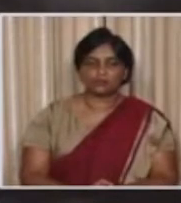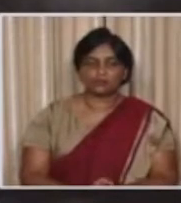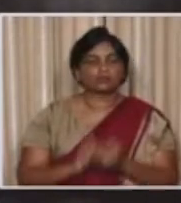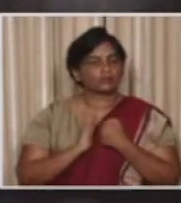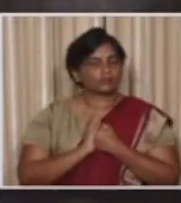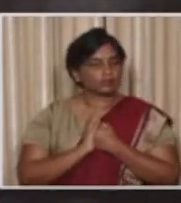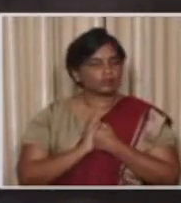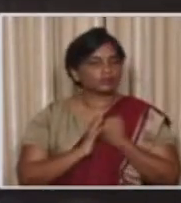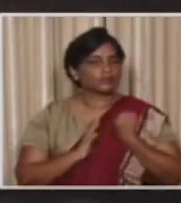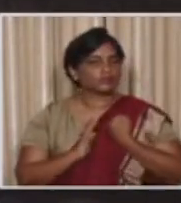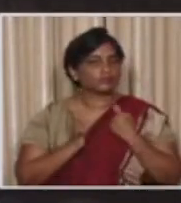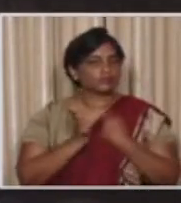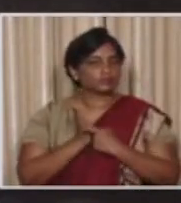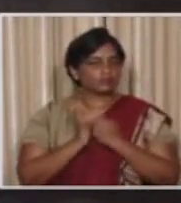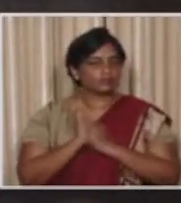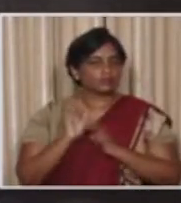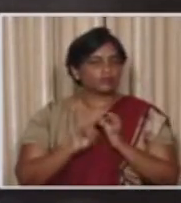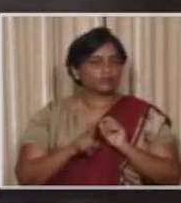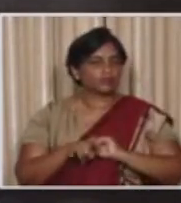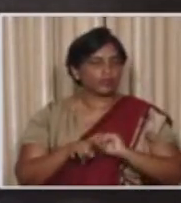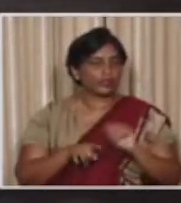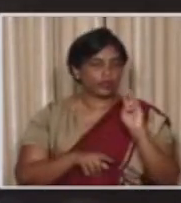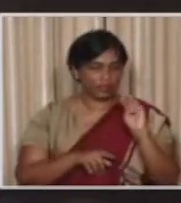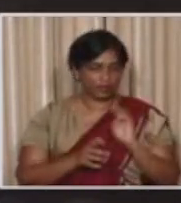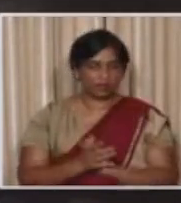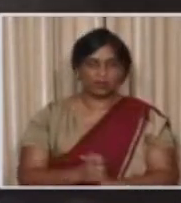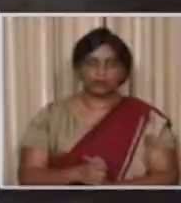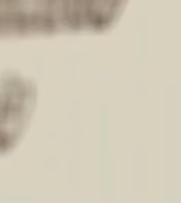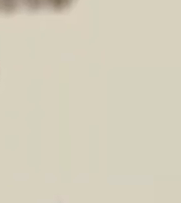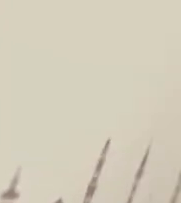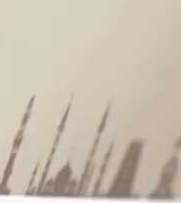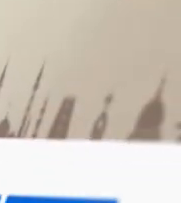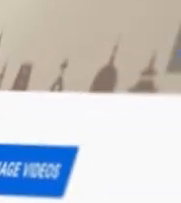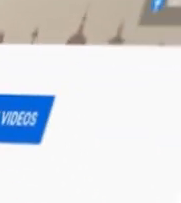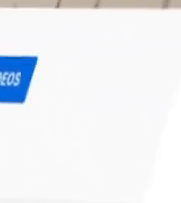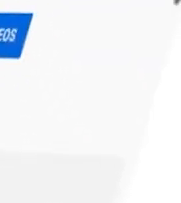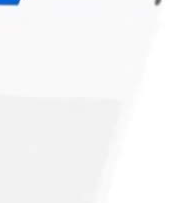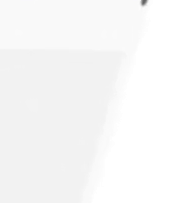ළඟට ගරු වෛද්‍ය රමේෂ් පතිරණ මහත්මයා ඔබතුමාට මිනිත්තු 30ක කාලයක් තියෙනවා. ගරු